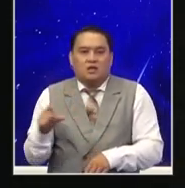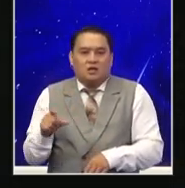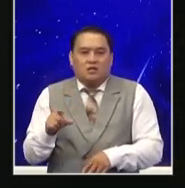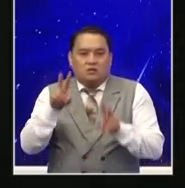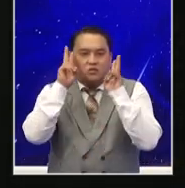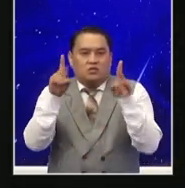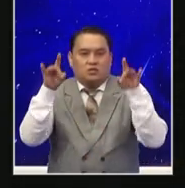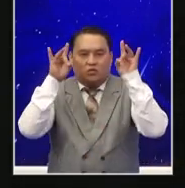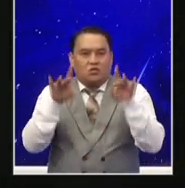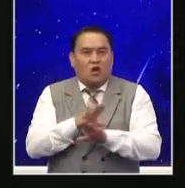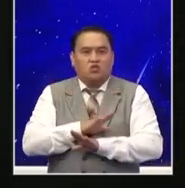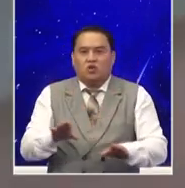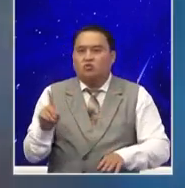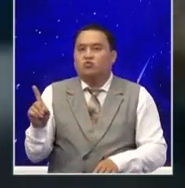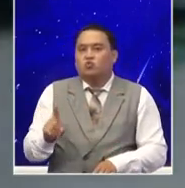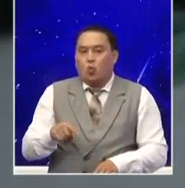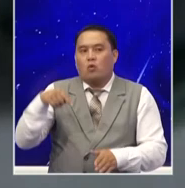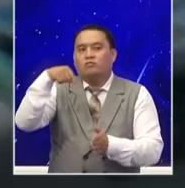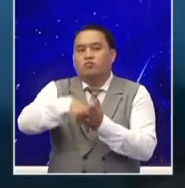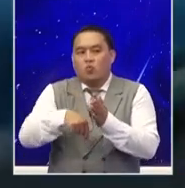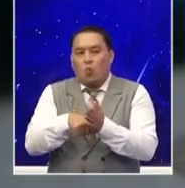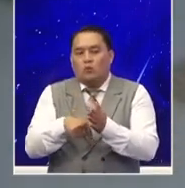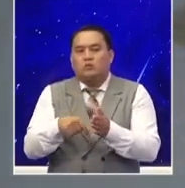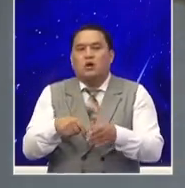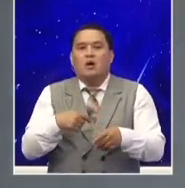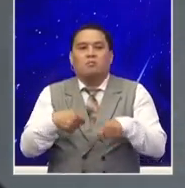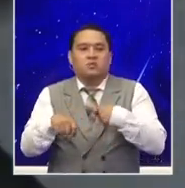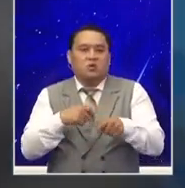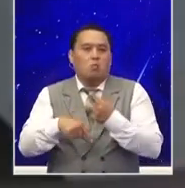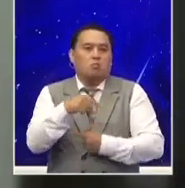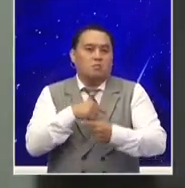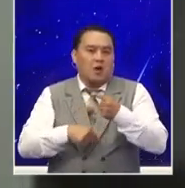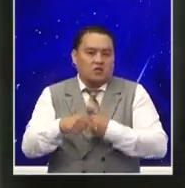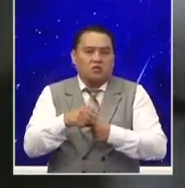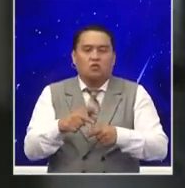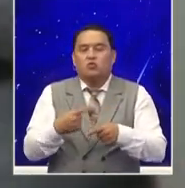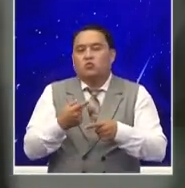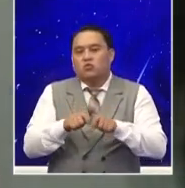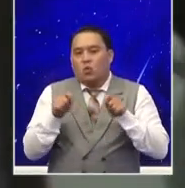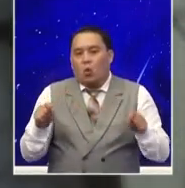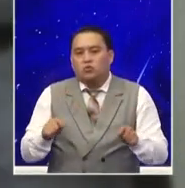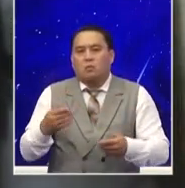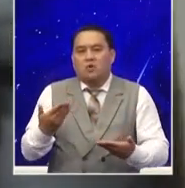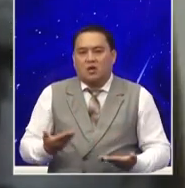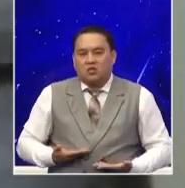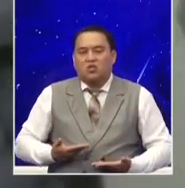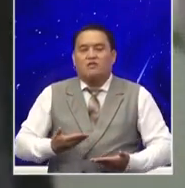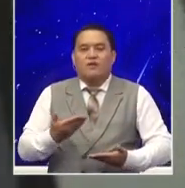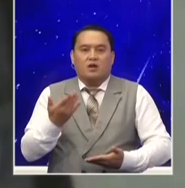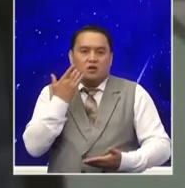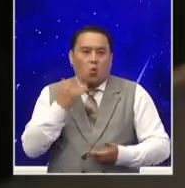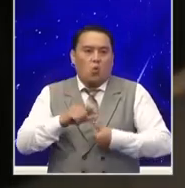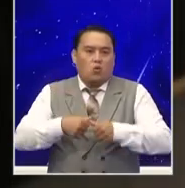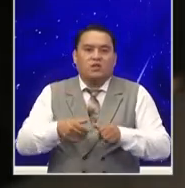не ожидал, хотя на самом деле внутренняя жизнь, скрытая от посторонних глаз, как говорится, била ключом. Здесь постоянно проживали и оказывали свои